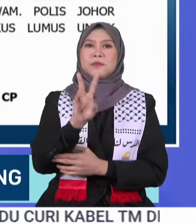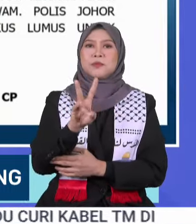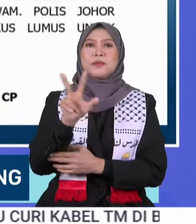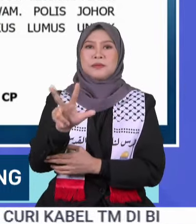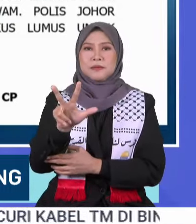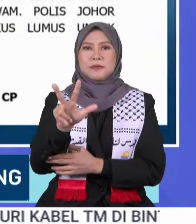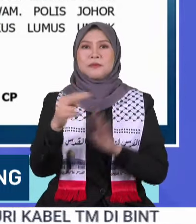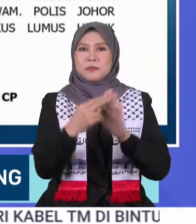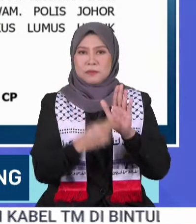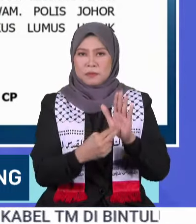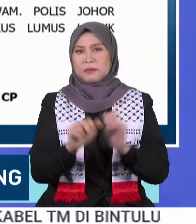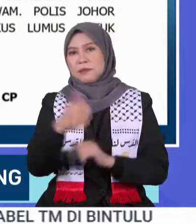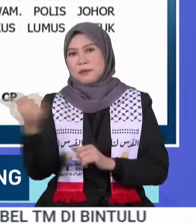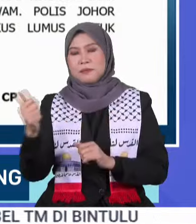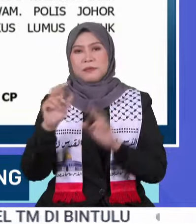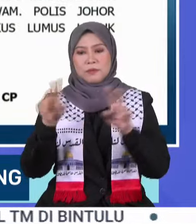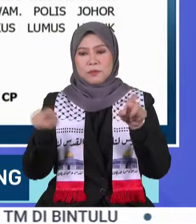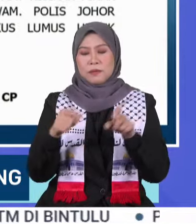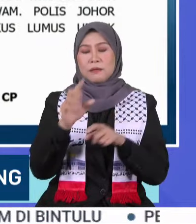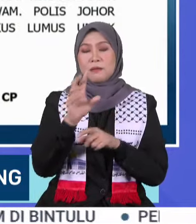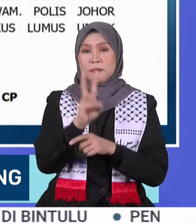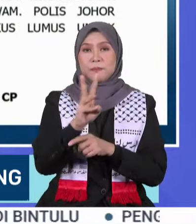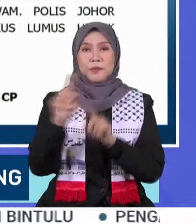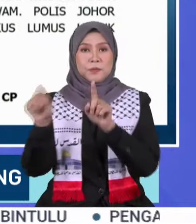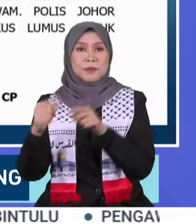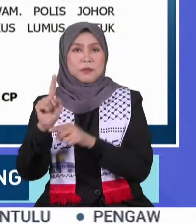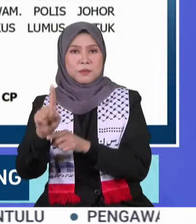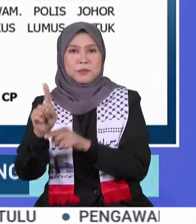373 kanun siksaan selain Seksyen 6 kurungan 1 kurungan C.